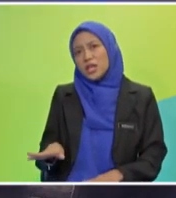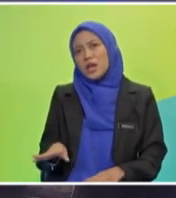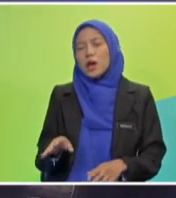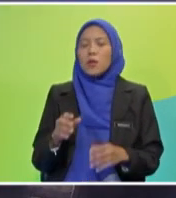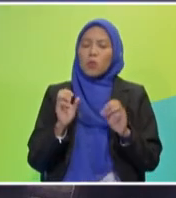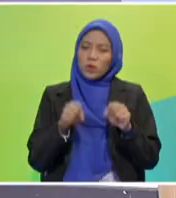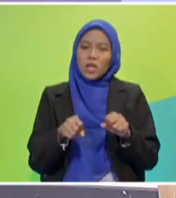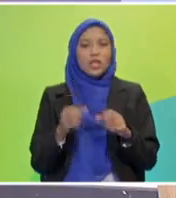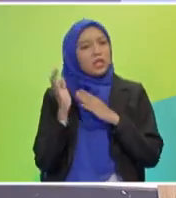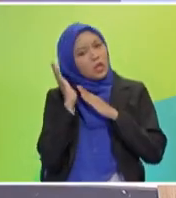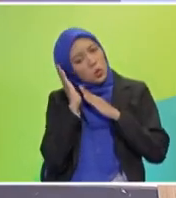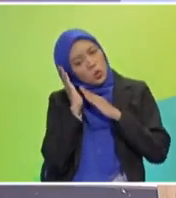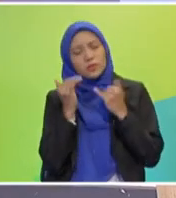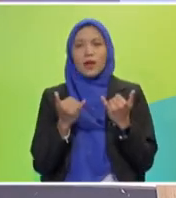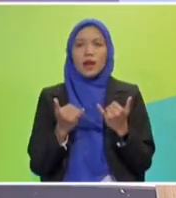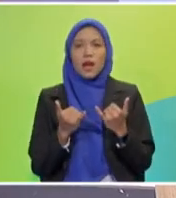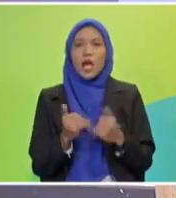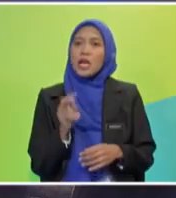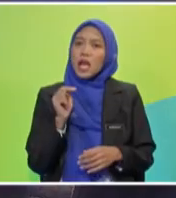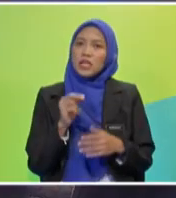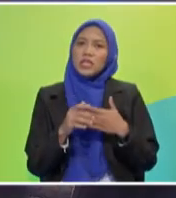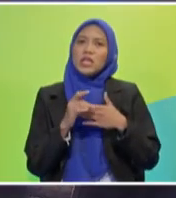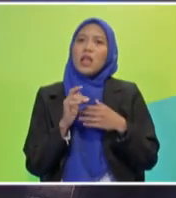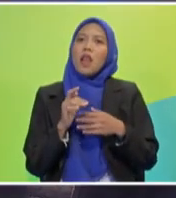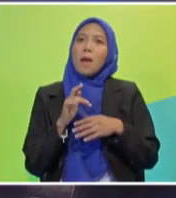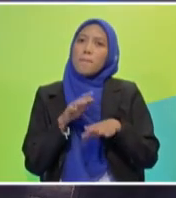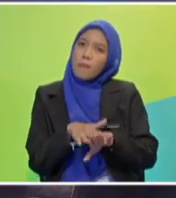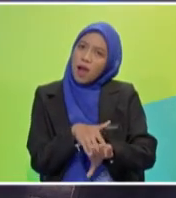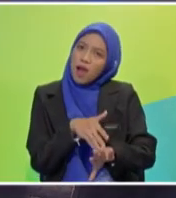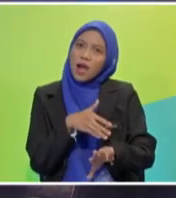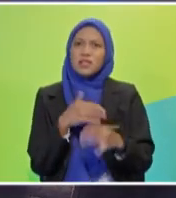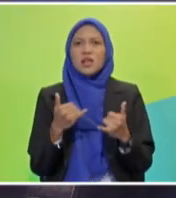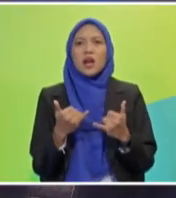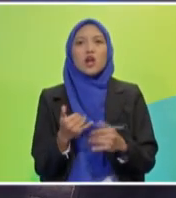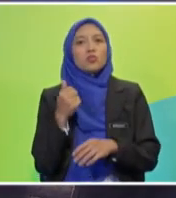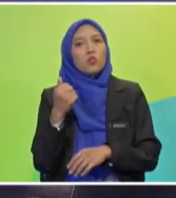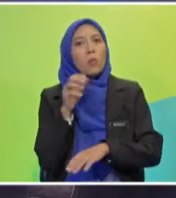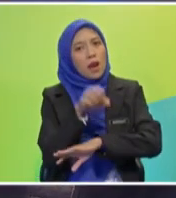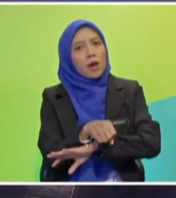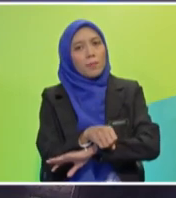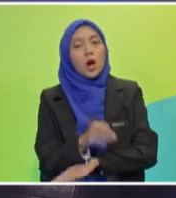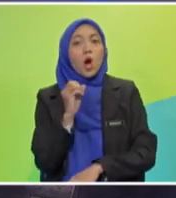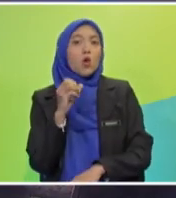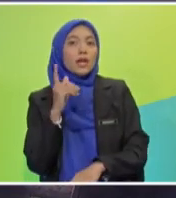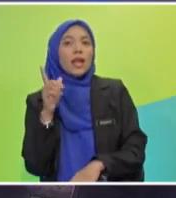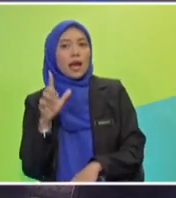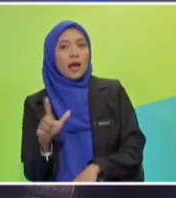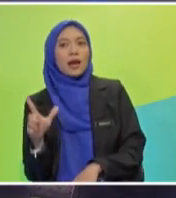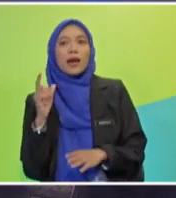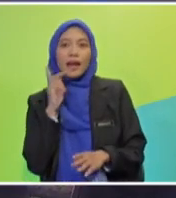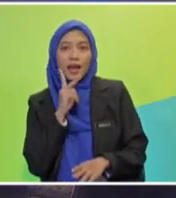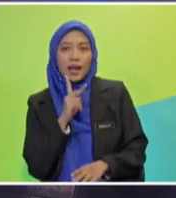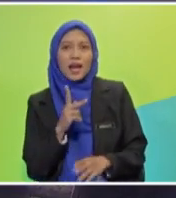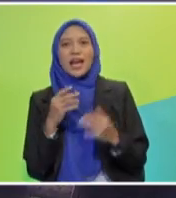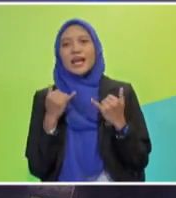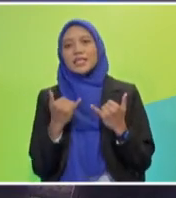sekarang. Nanti bangun lewat. Betul juga tu sebab dah pukul 10 malam. Baiklah kakak, kalau macam tu adik akan tidur sekarang. Terima bagus,